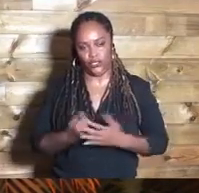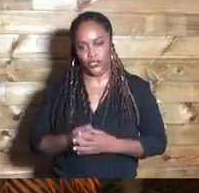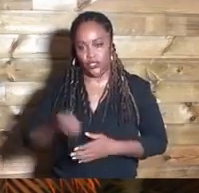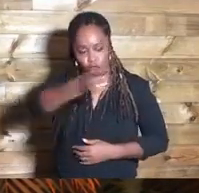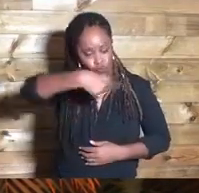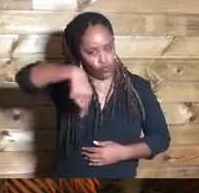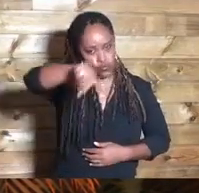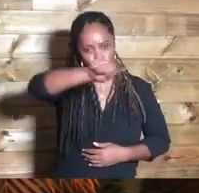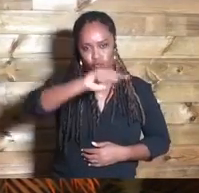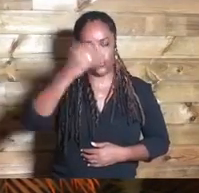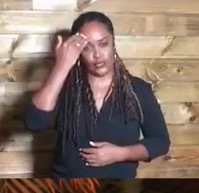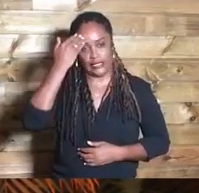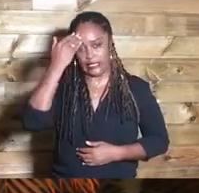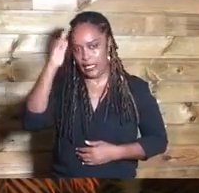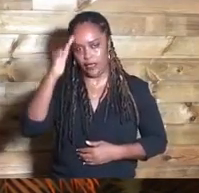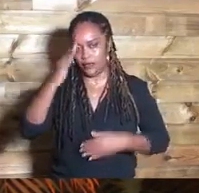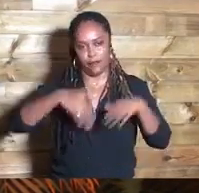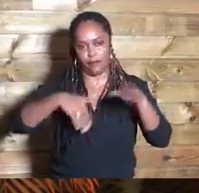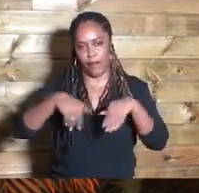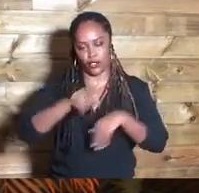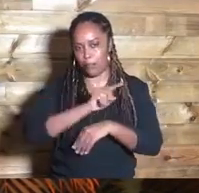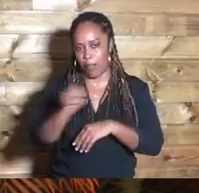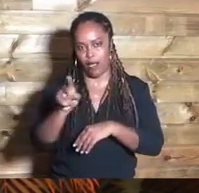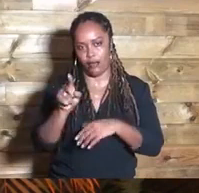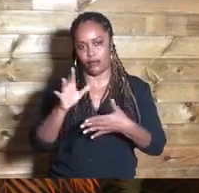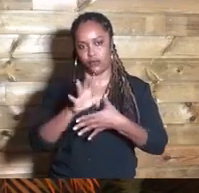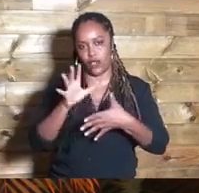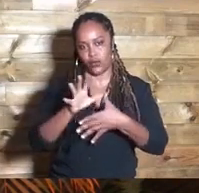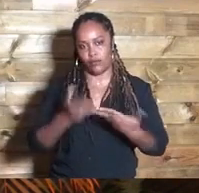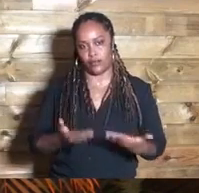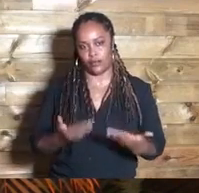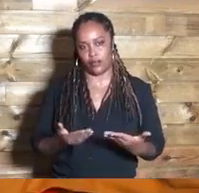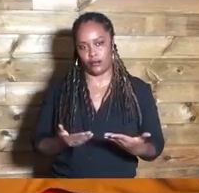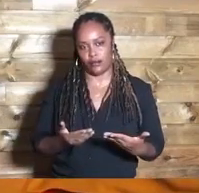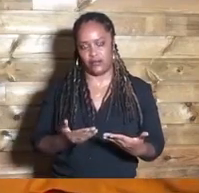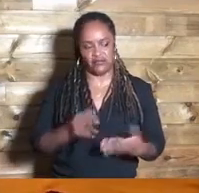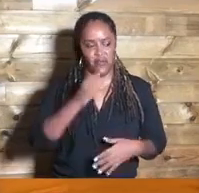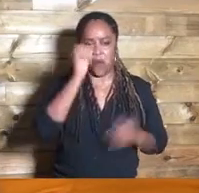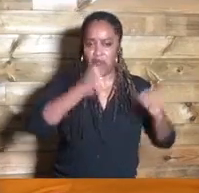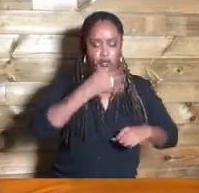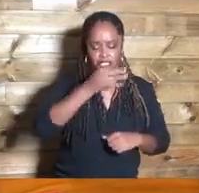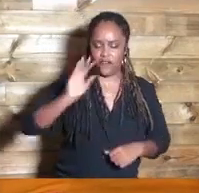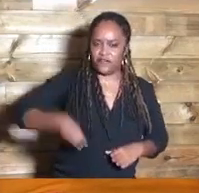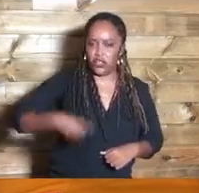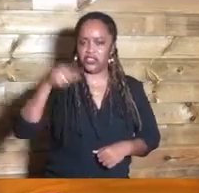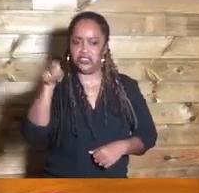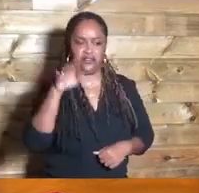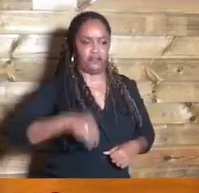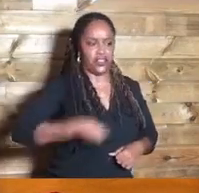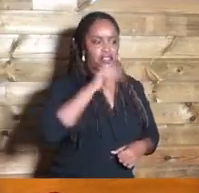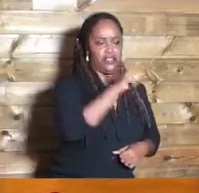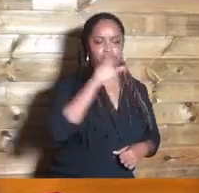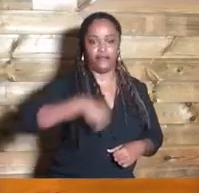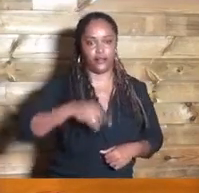nous toutes savons que ça n'a pas qu'à marcher. Alors nous pouvons dire que c'est faute à X, que c'est faute à Y, que c'est faute à tel, que c'est ce système là qui n'est pas